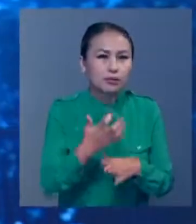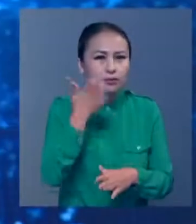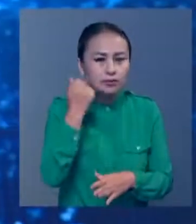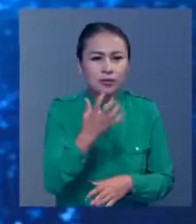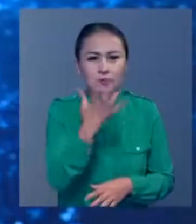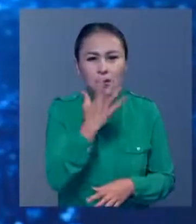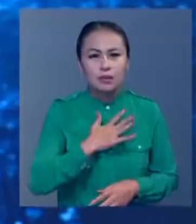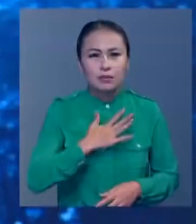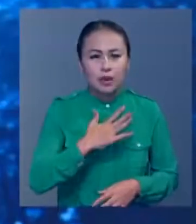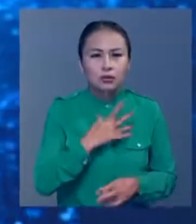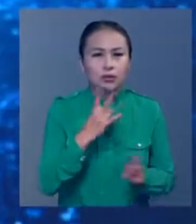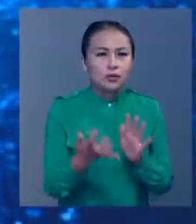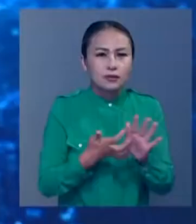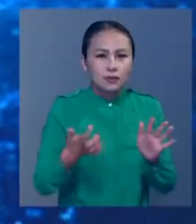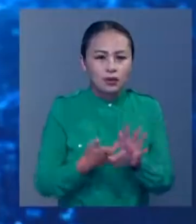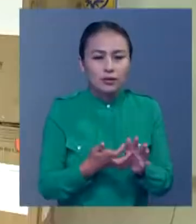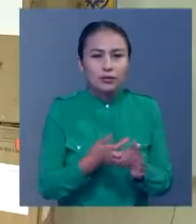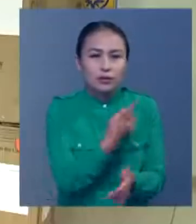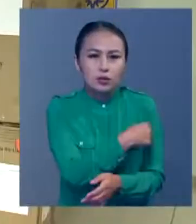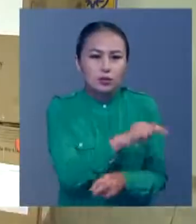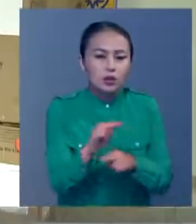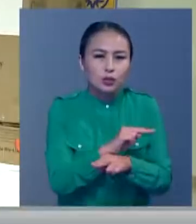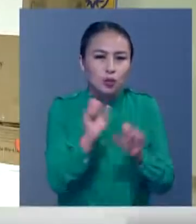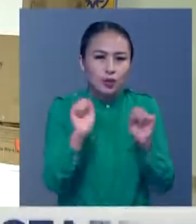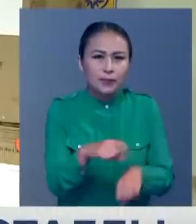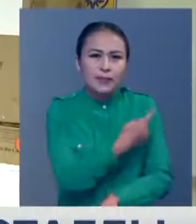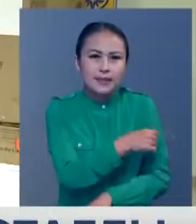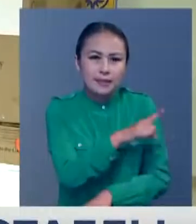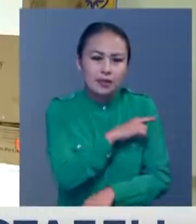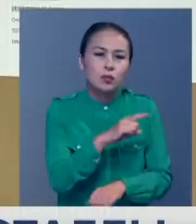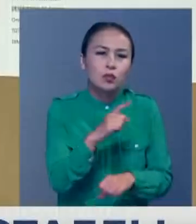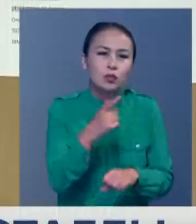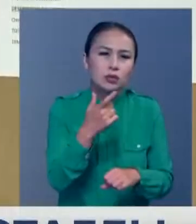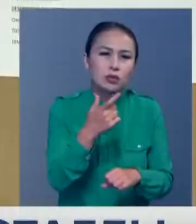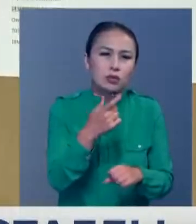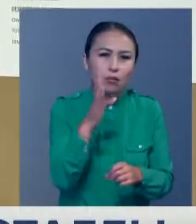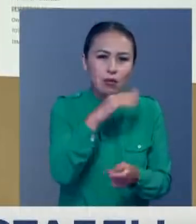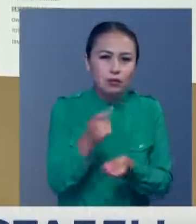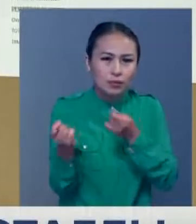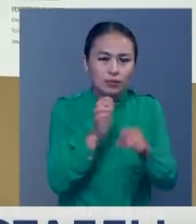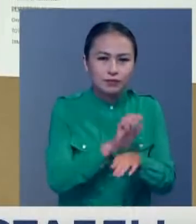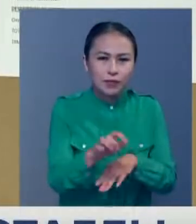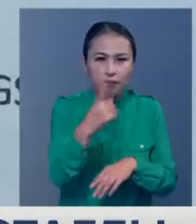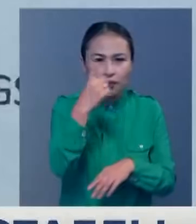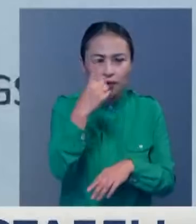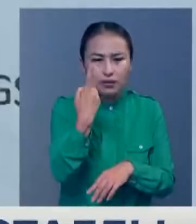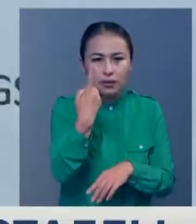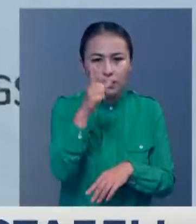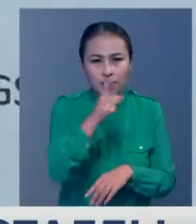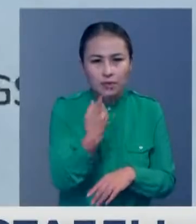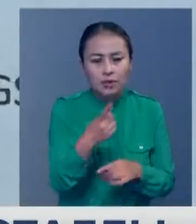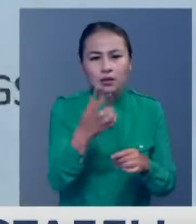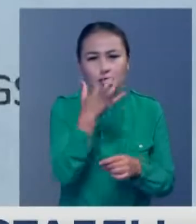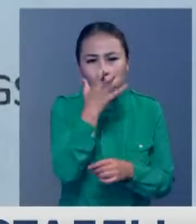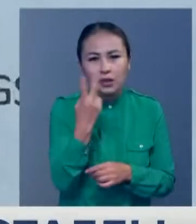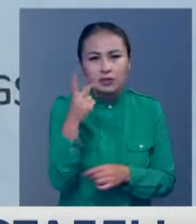алу жеткіліксіздігі бар науқастар емделеді. Медициналық аспап өздігінен оттегі шығара алады, бір аппаратқа 2 адам қосылады. Қазір